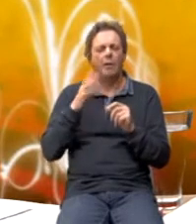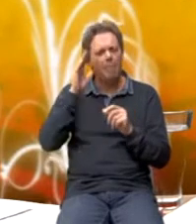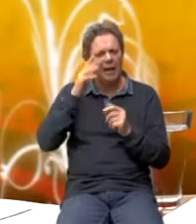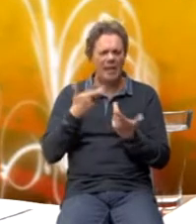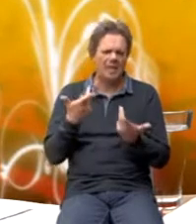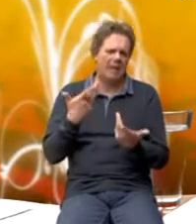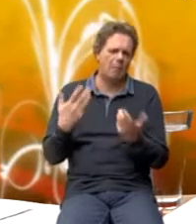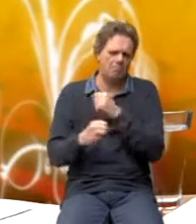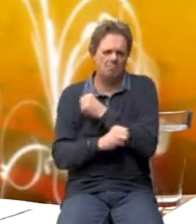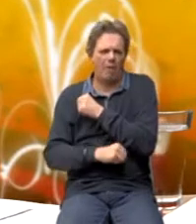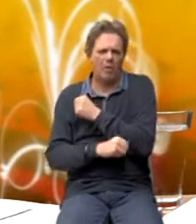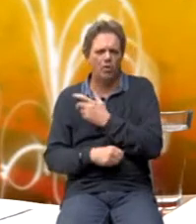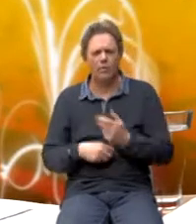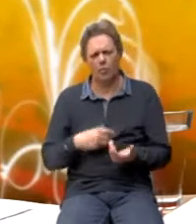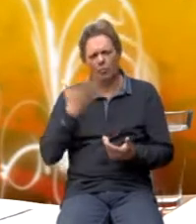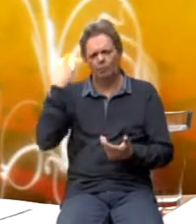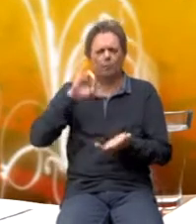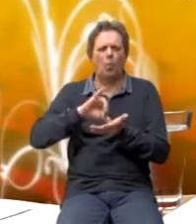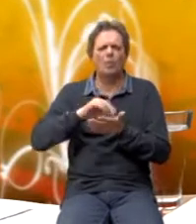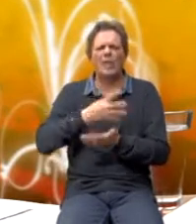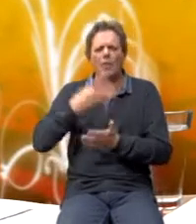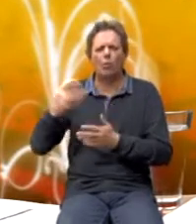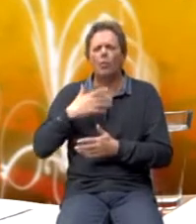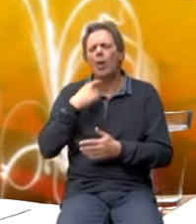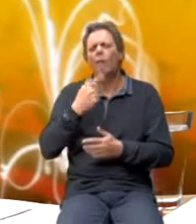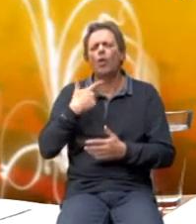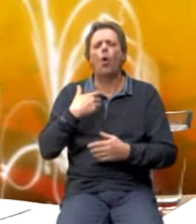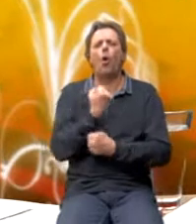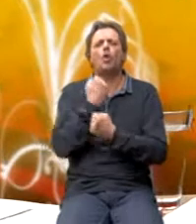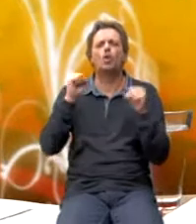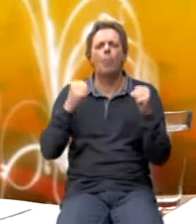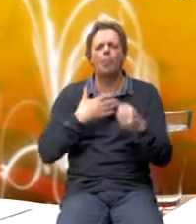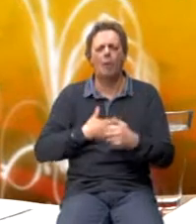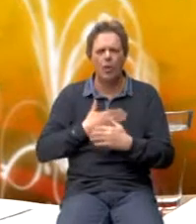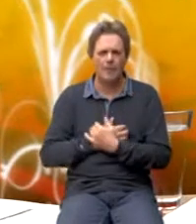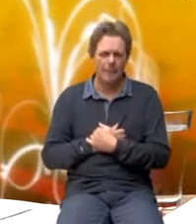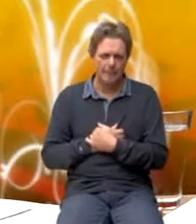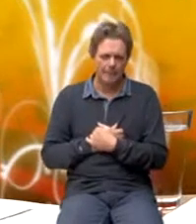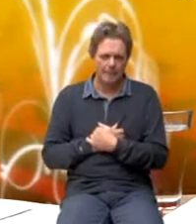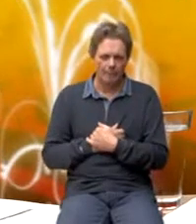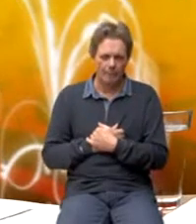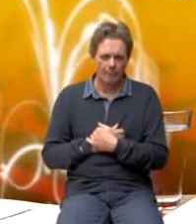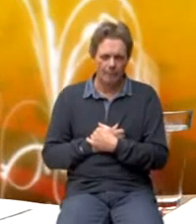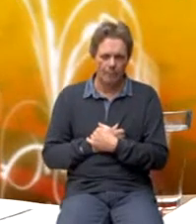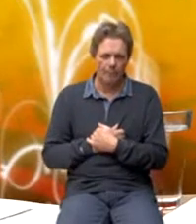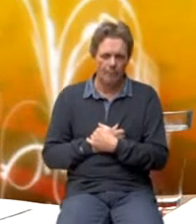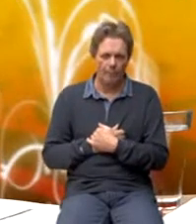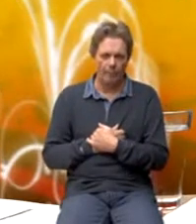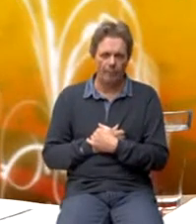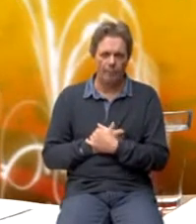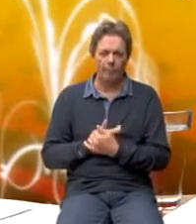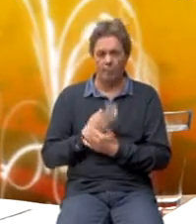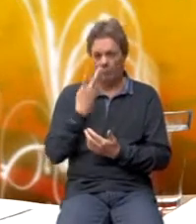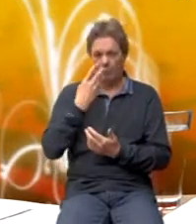filozof, govorio o slobodnoj volji. Možemo se malo, jel da, vratiti na tu slobodnu volju. Ja